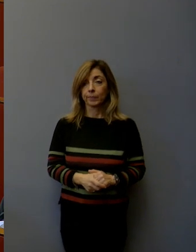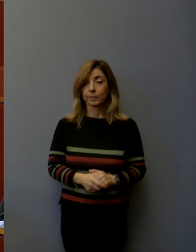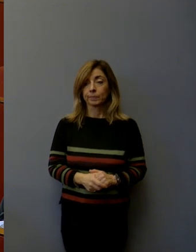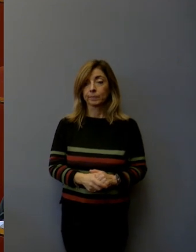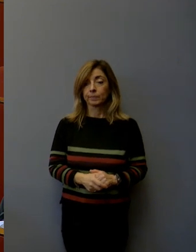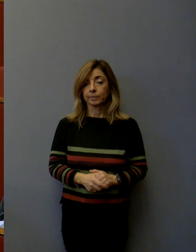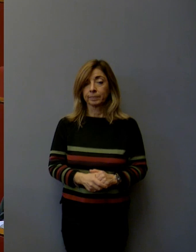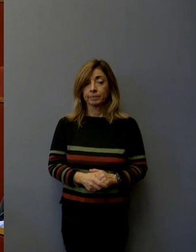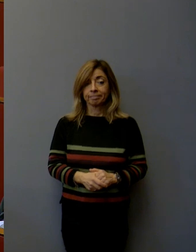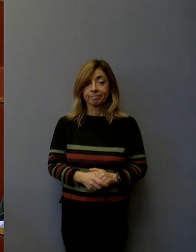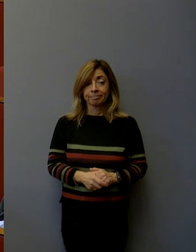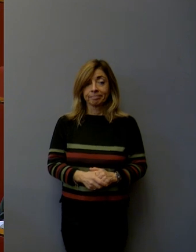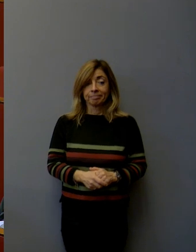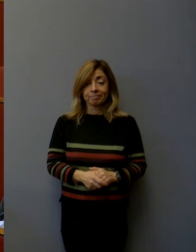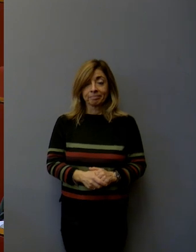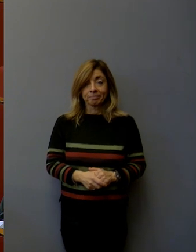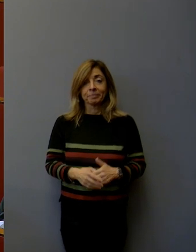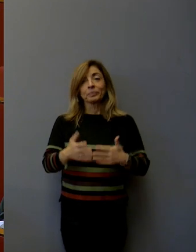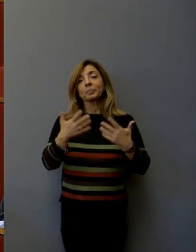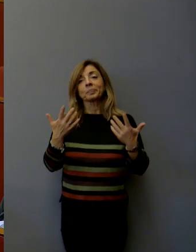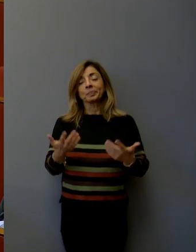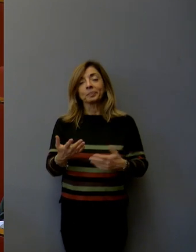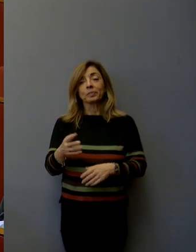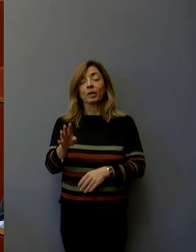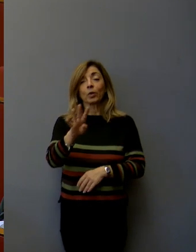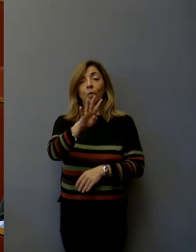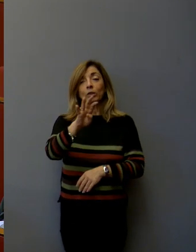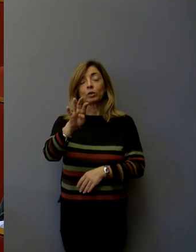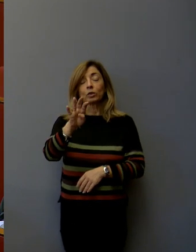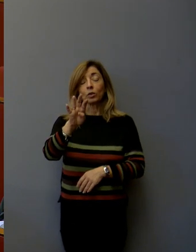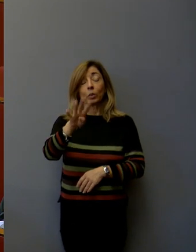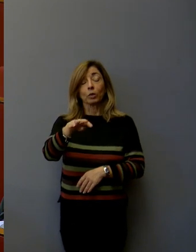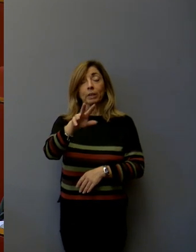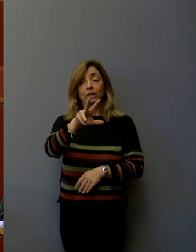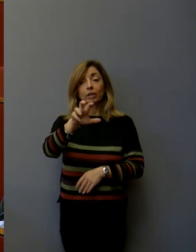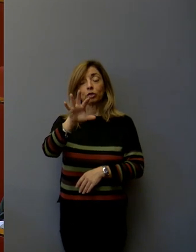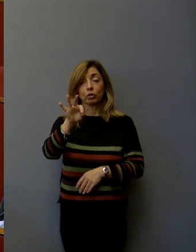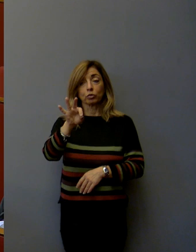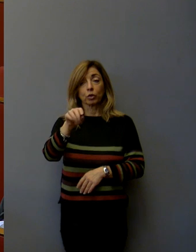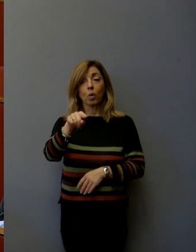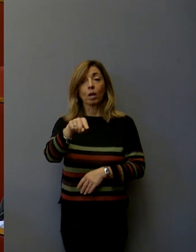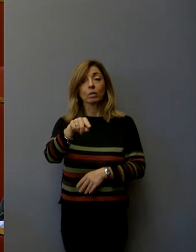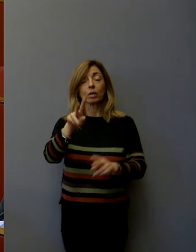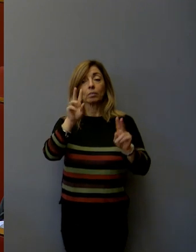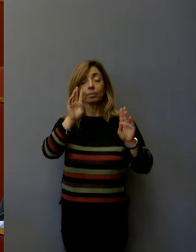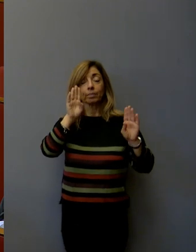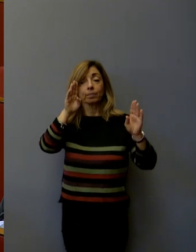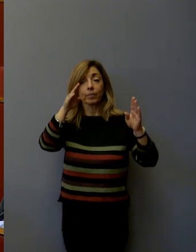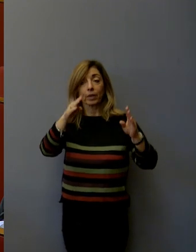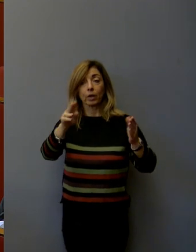Allora 4.350 parla di scuole scuola monastero ci spostiamo a Sampierdarena